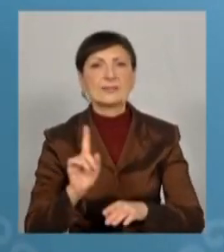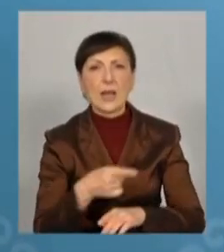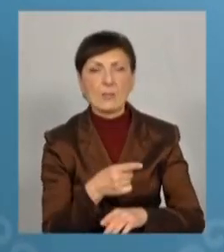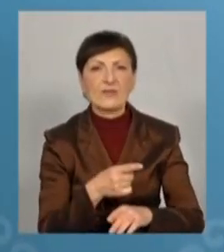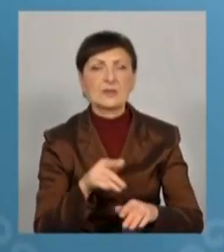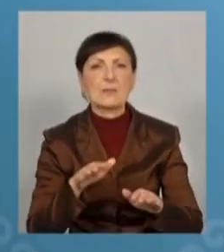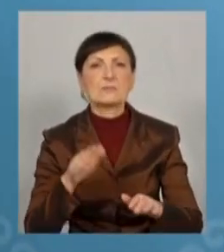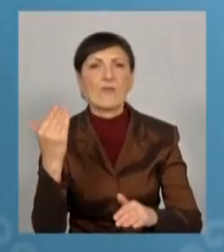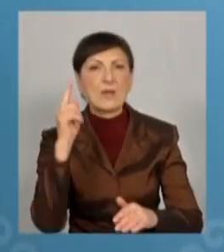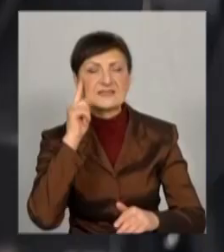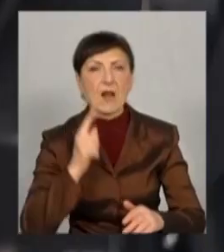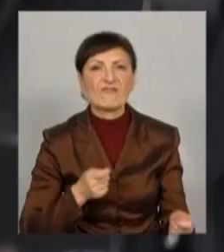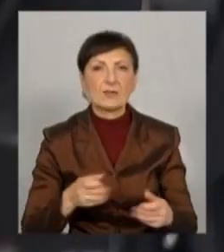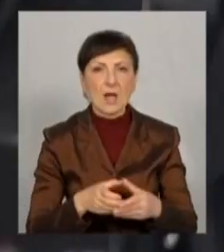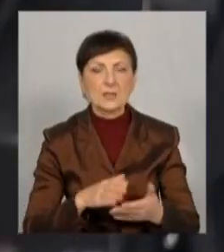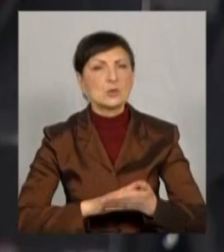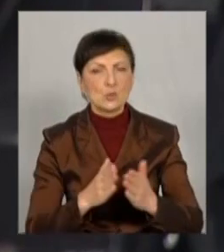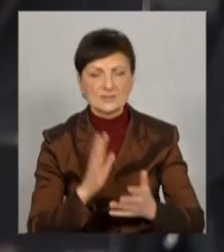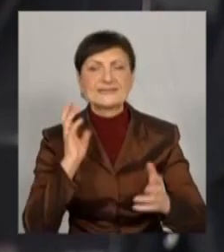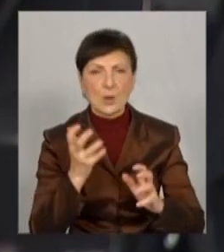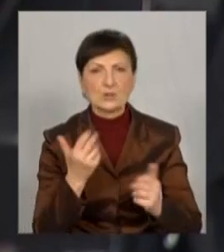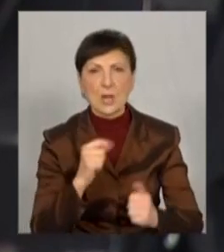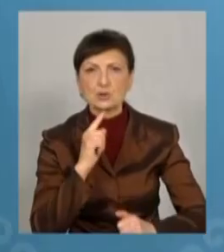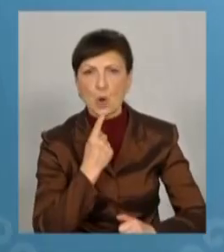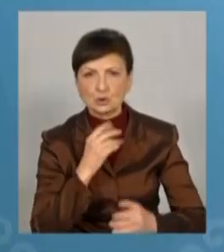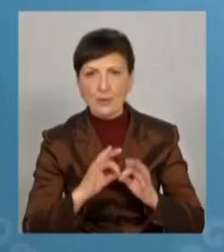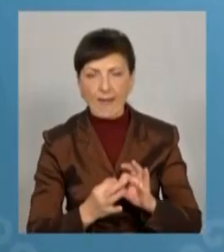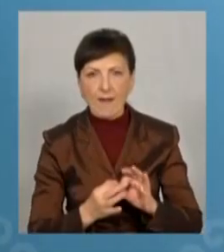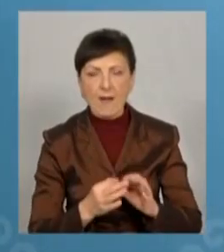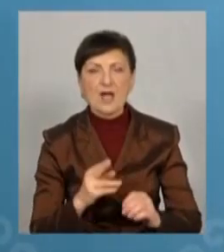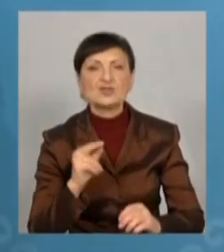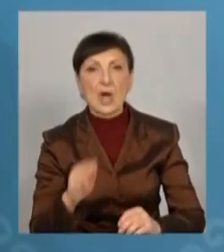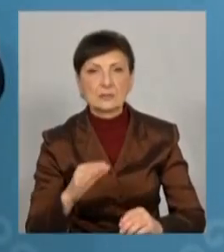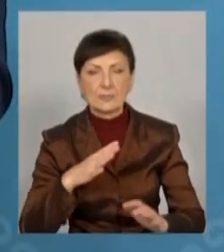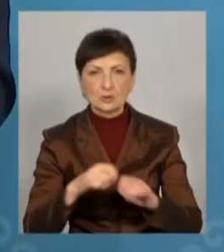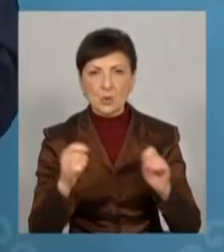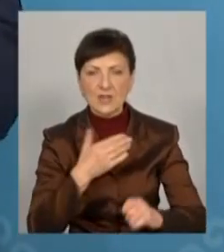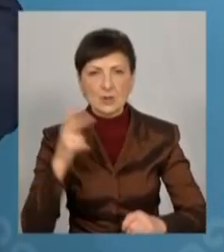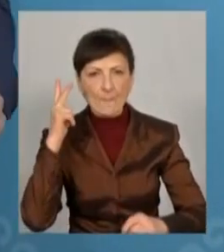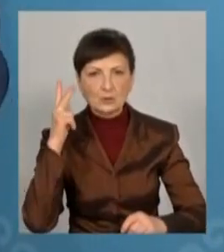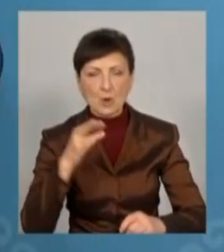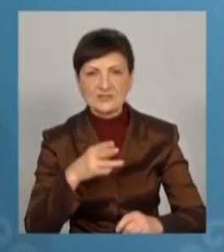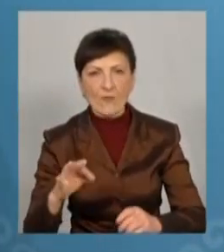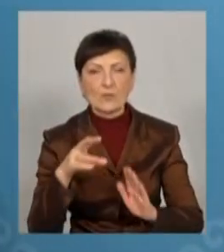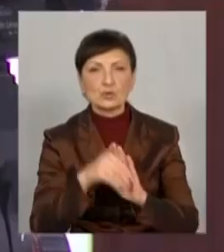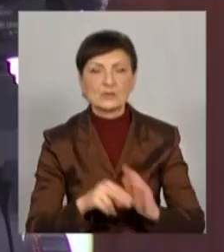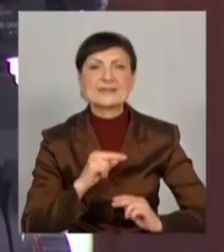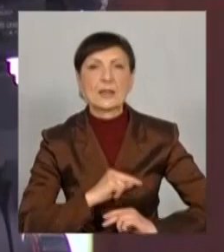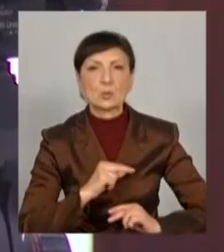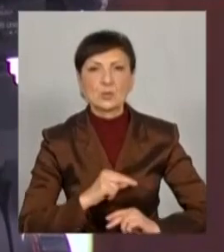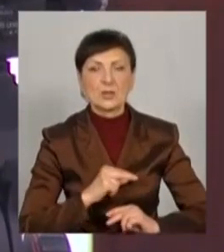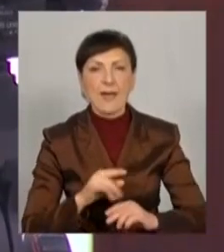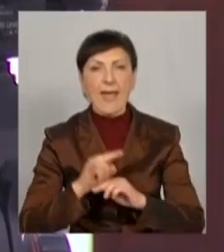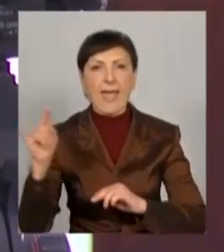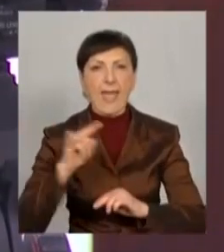местных властей. Ситуация достаточно серьезная и сложная. В этом чате, который был создан нашим посольством, включен еще и сотрудник Air